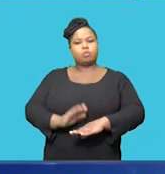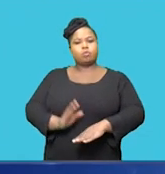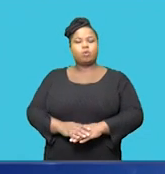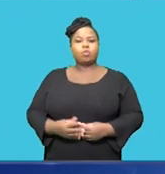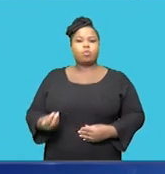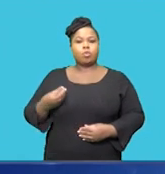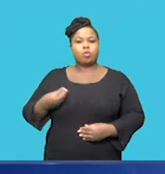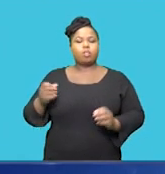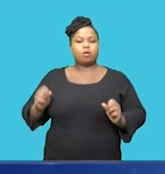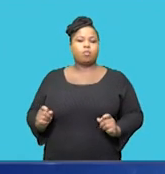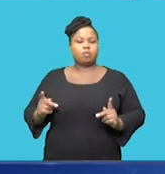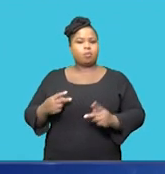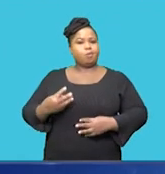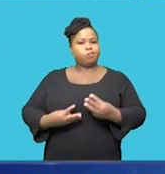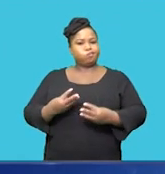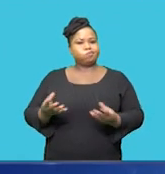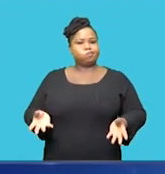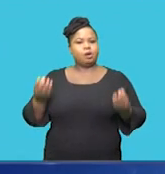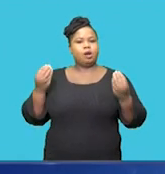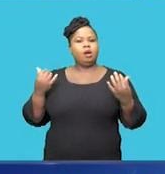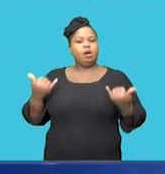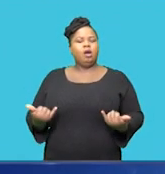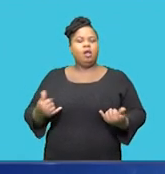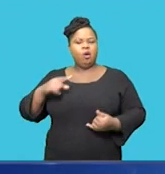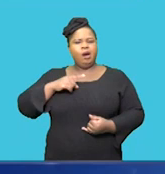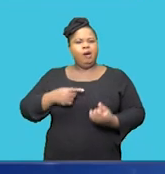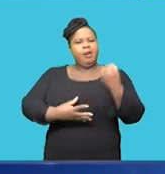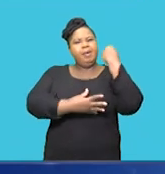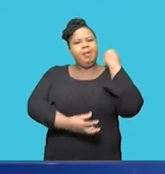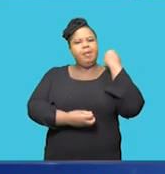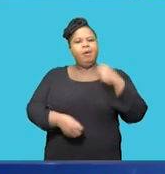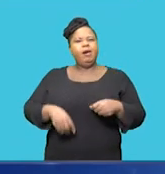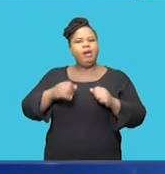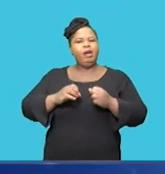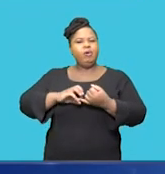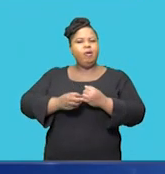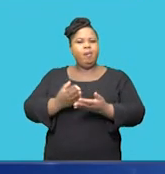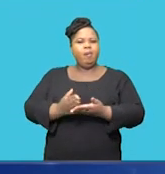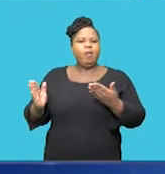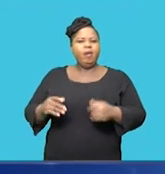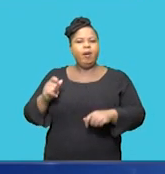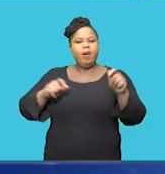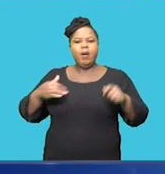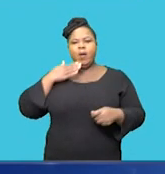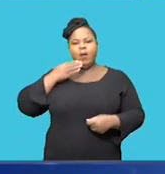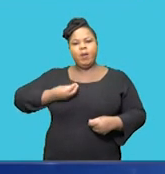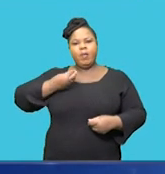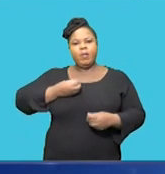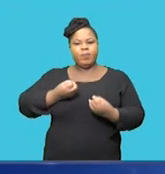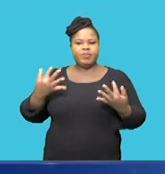entsha kwimizamo-ke yokulwisana namazinga aphezulu kwentuleka kwemisebenzi eNingizimu Afrika ikakhulukazi kubantu